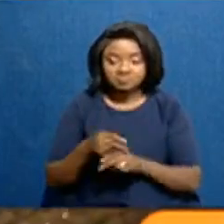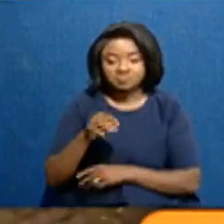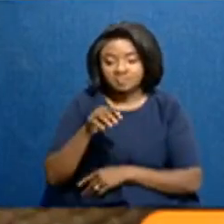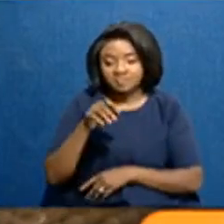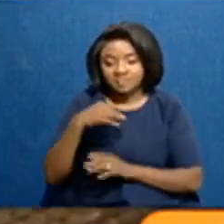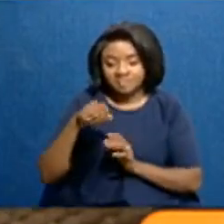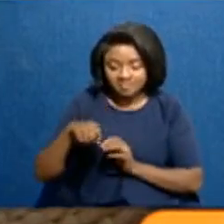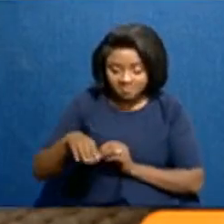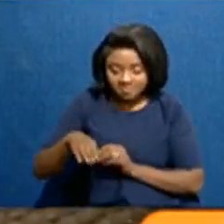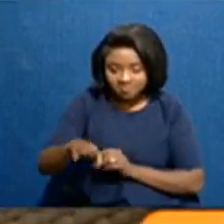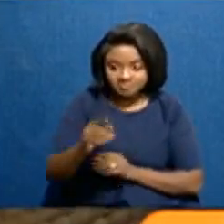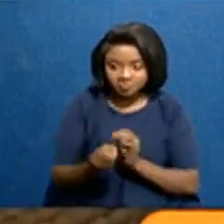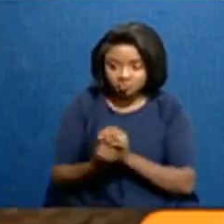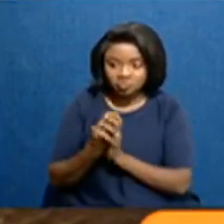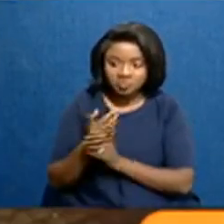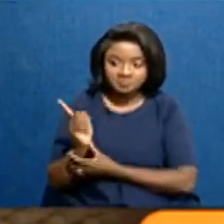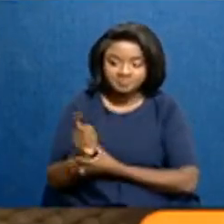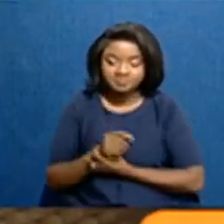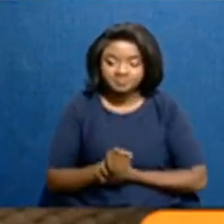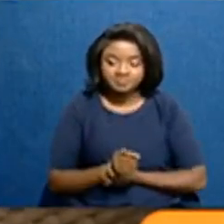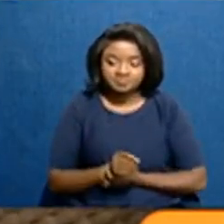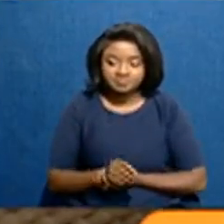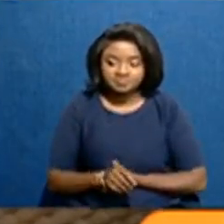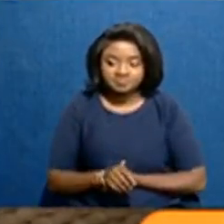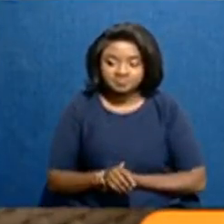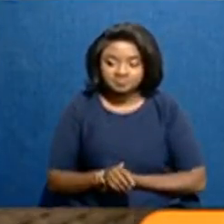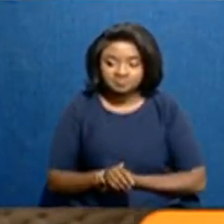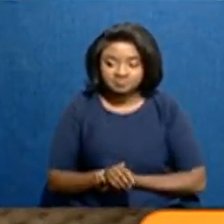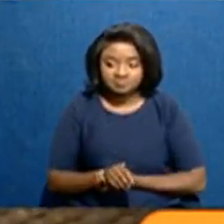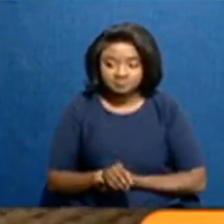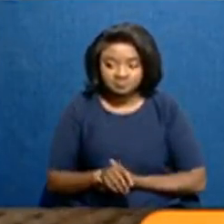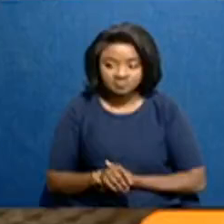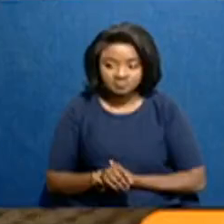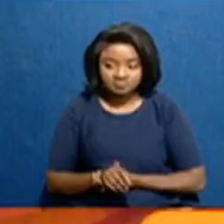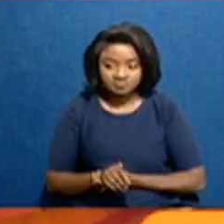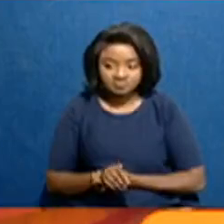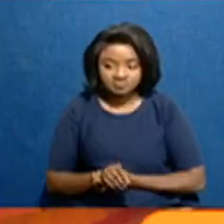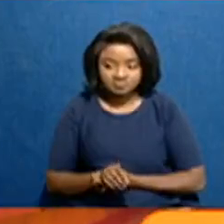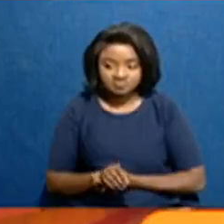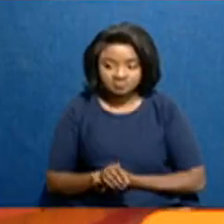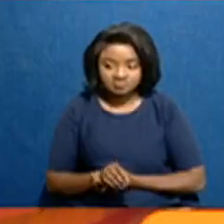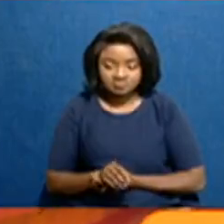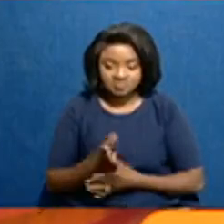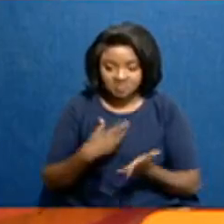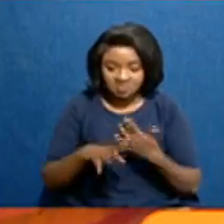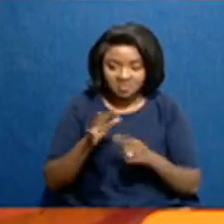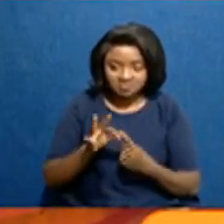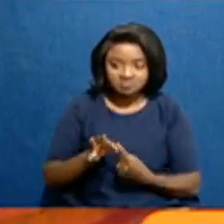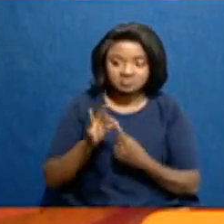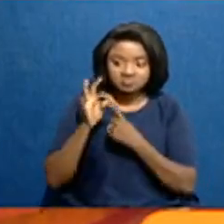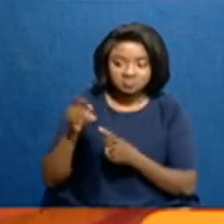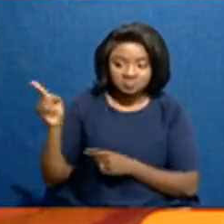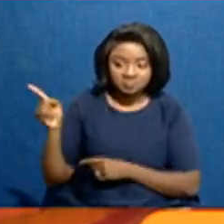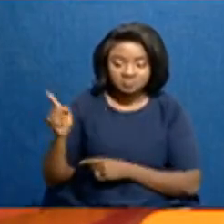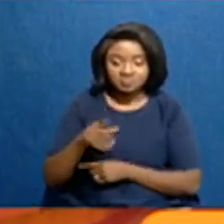propagator kukuza miche hizi. Tray hizi zinapakiwa kwa mashine hii na kujazwa na mchanganyiko maalum